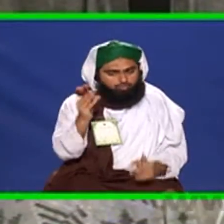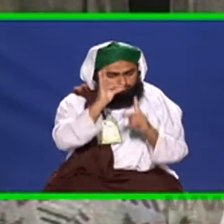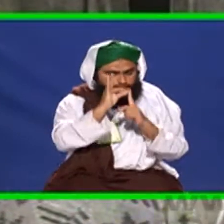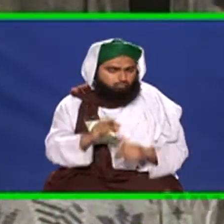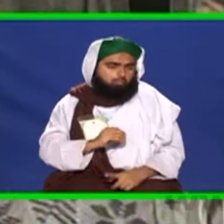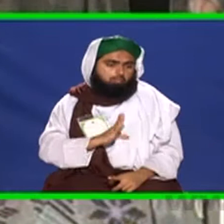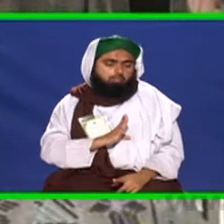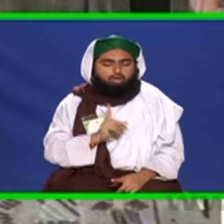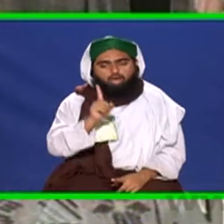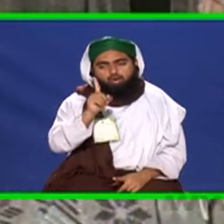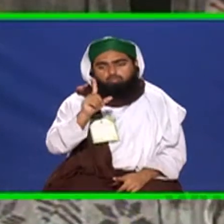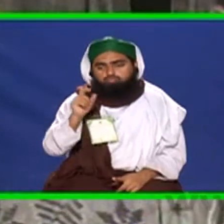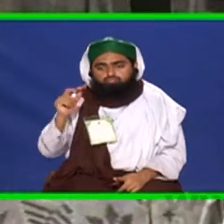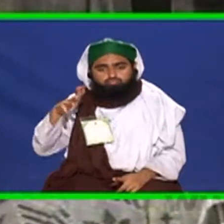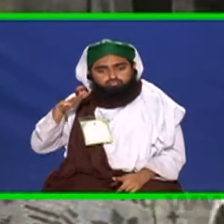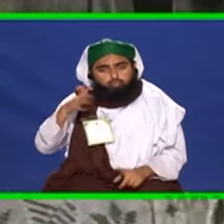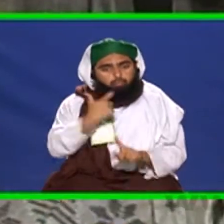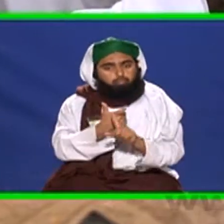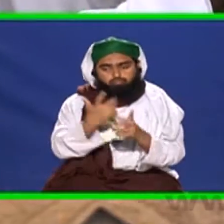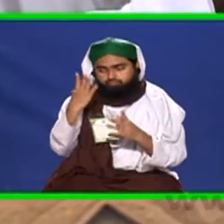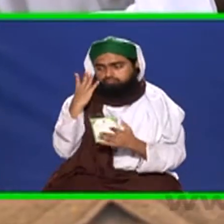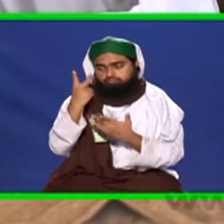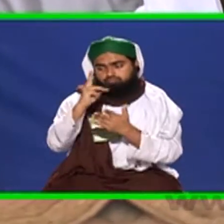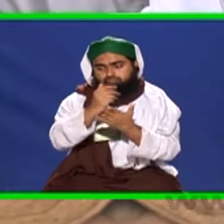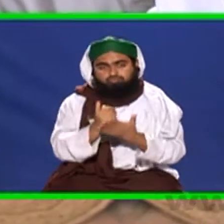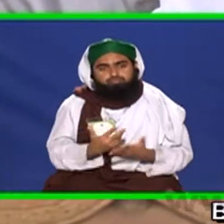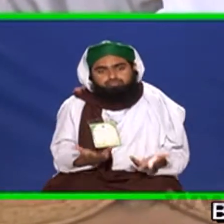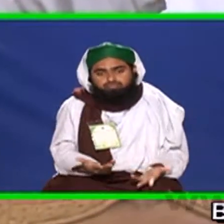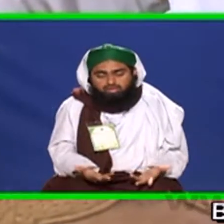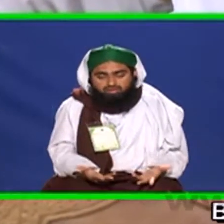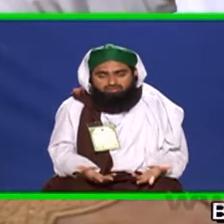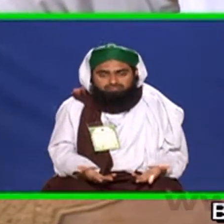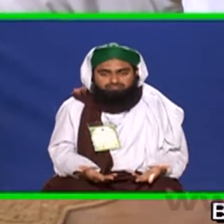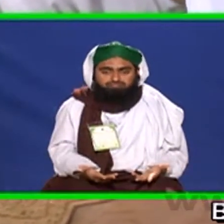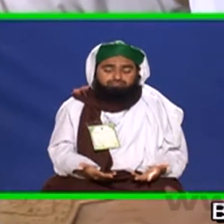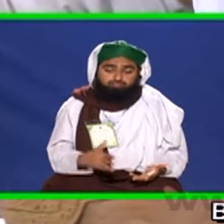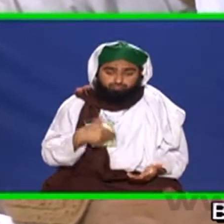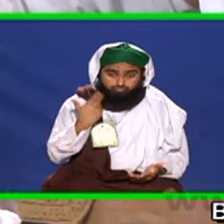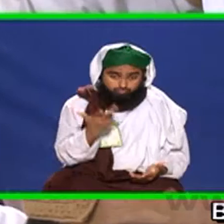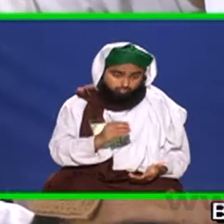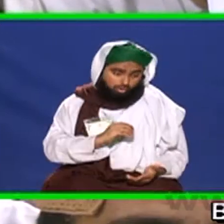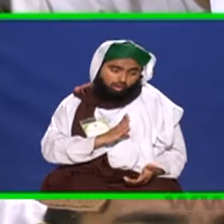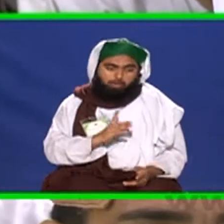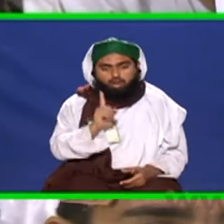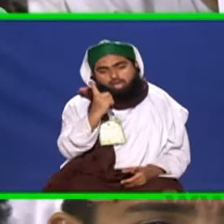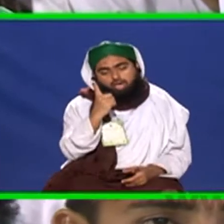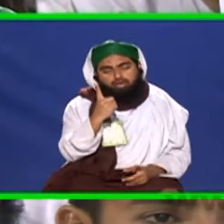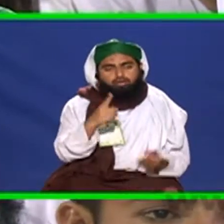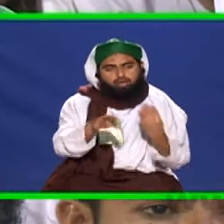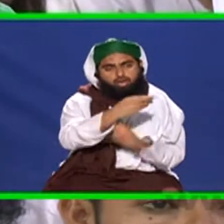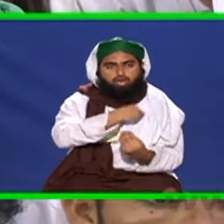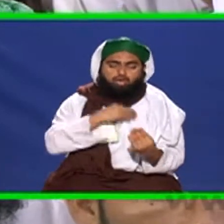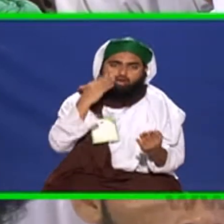1 کروڑ حج کا ثواب تو آپ نے کیوں چٹکی میں حاصل کر لیا. اس کے علاوہ جو نیکی کرو وہاں لاکھ کا